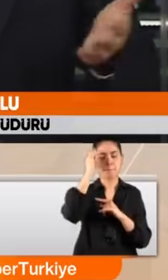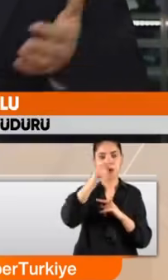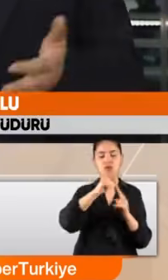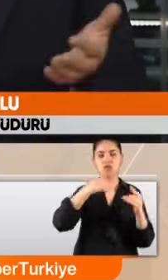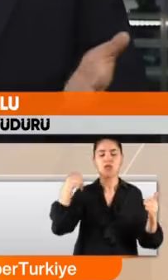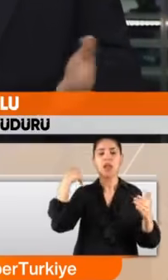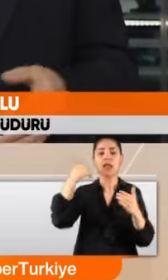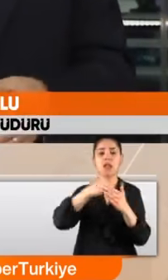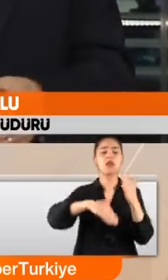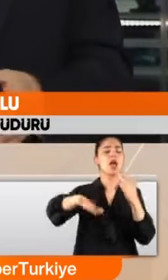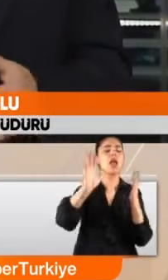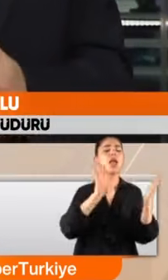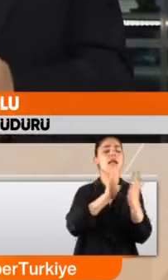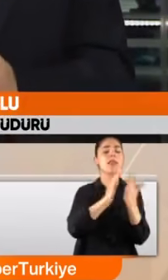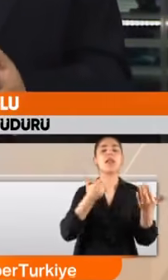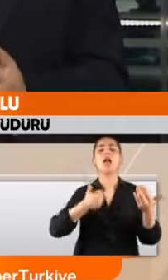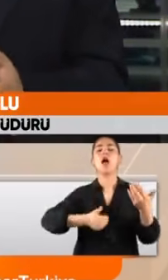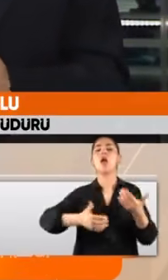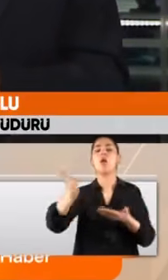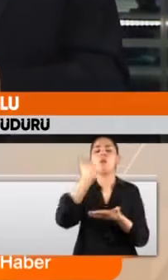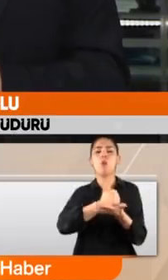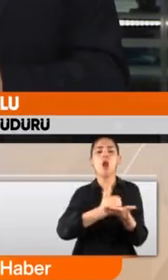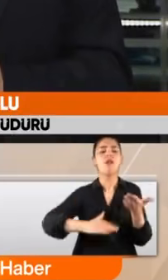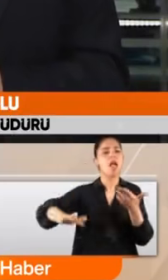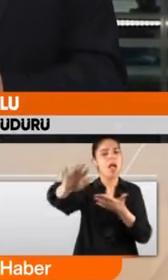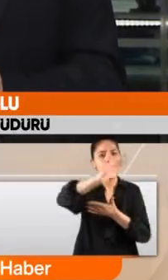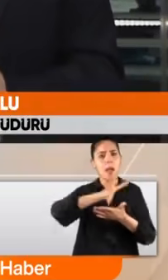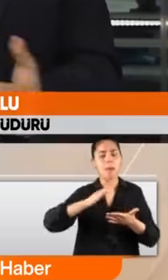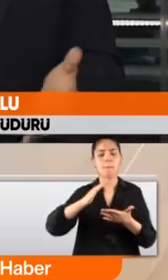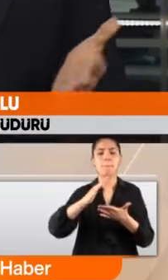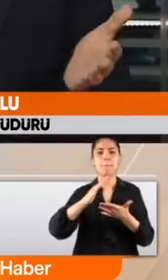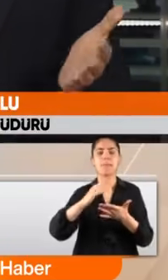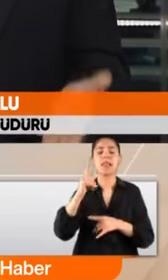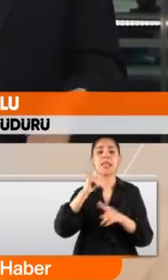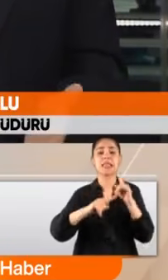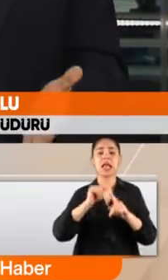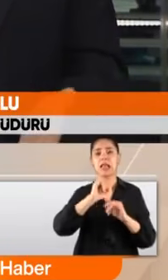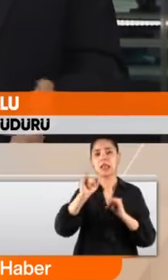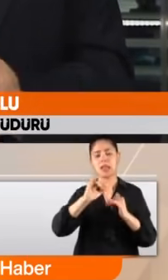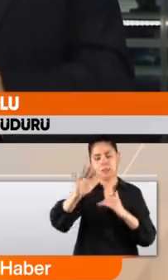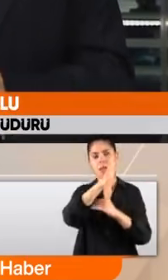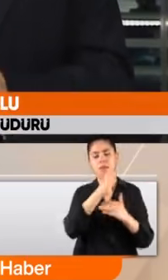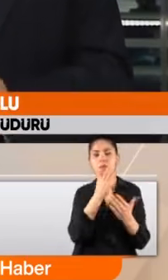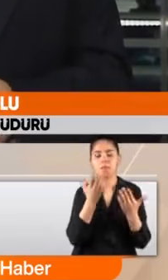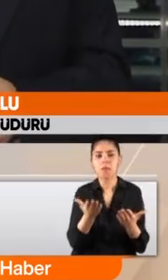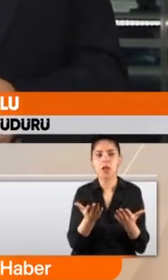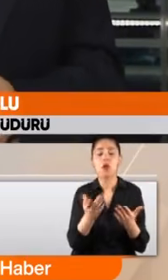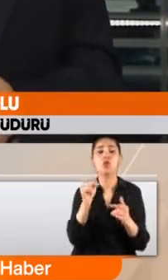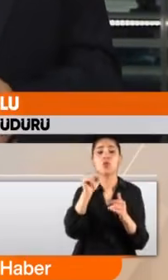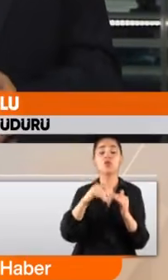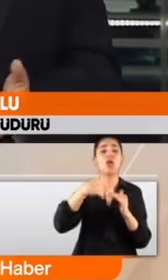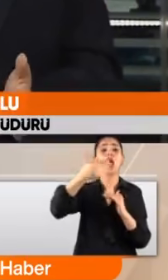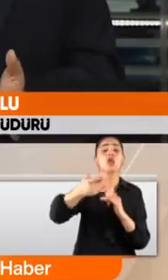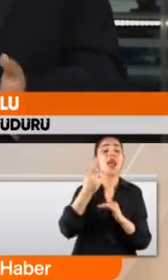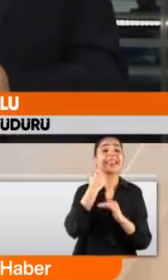itibaren iktidarıyla, muhalefetiyle, sadece HDP dışında onu ayrı tutmak lazım. HDP dışında siyasetin tepkisini zaten aldık bugüne kadar ama bundan sonra